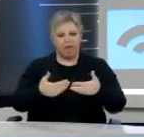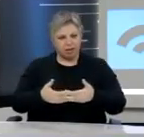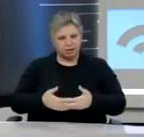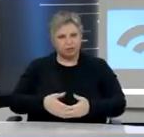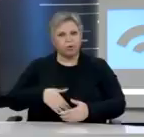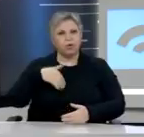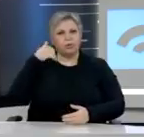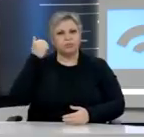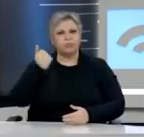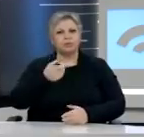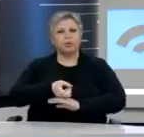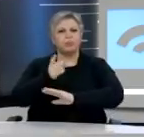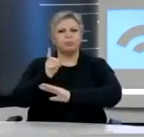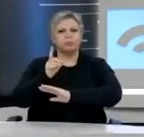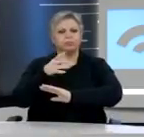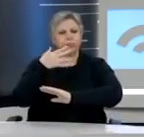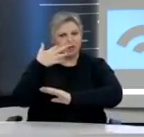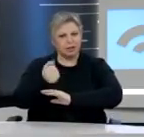τόνων, εξαιρετικά υψηλών τόνων.